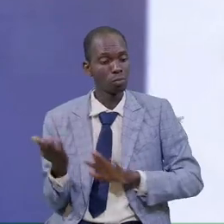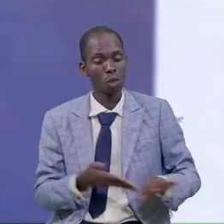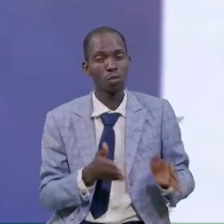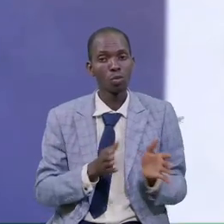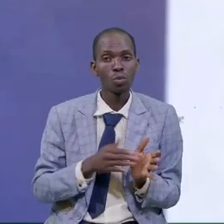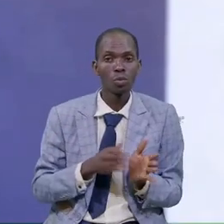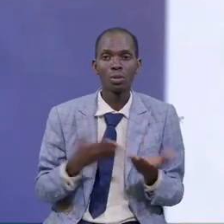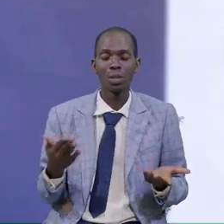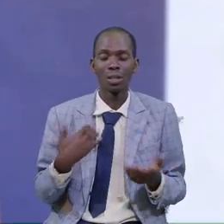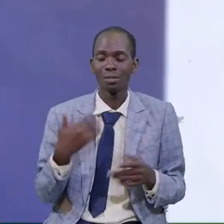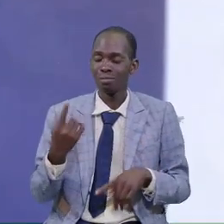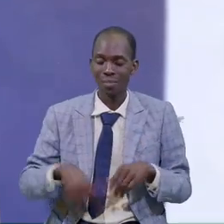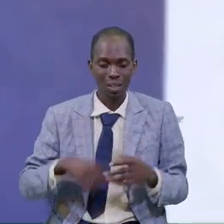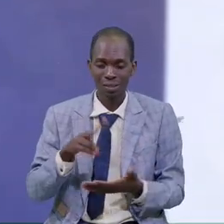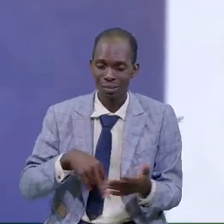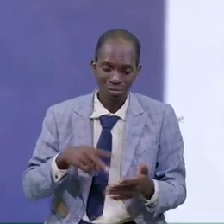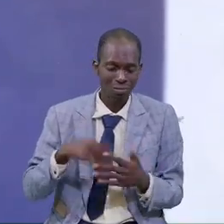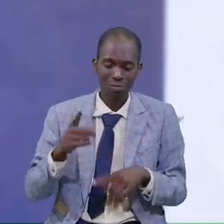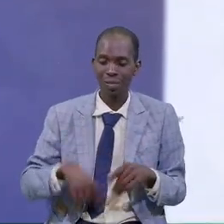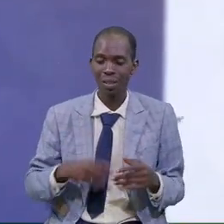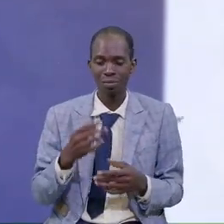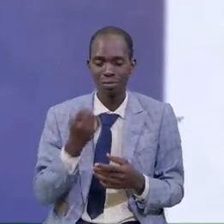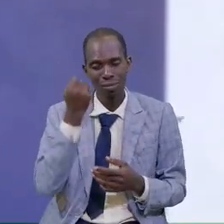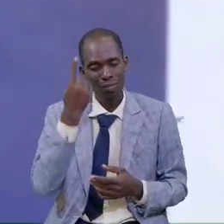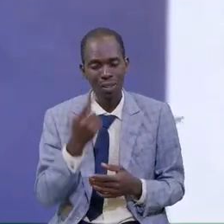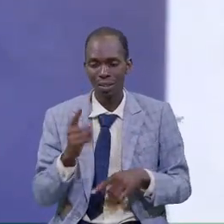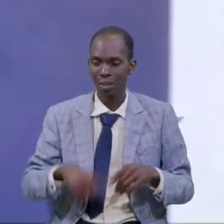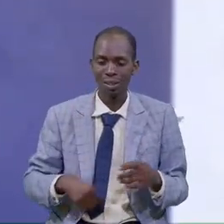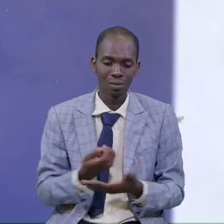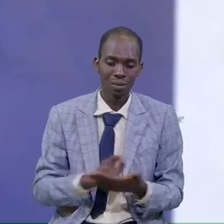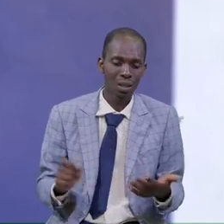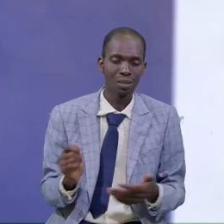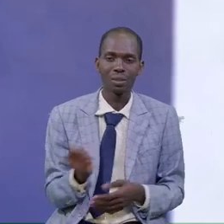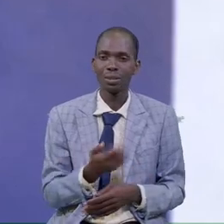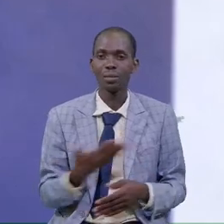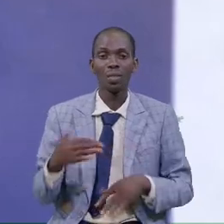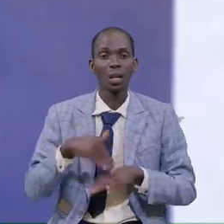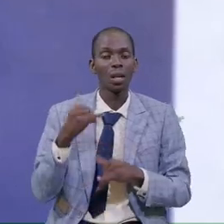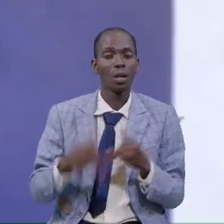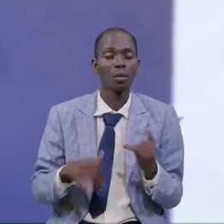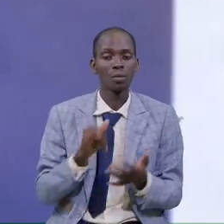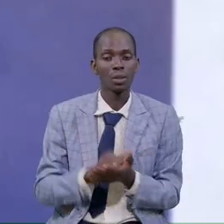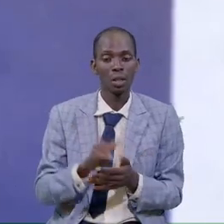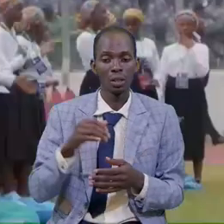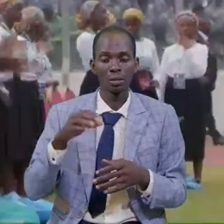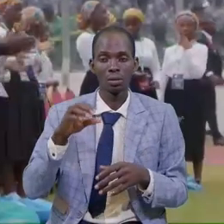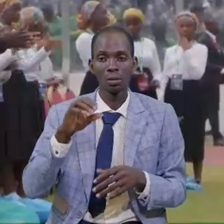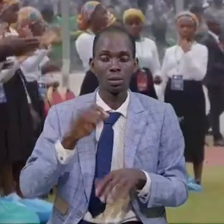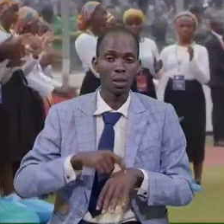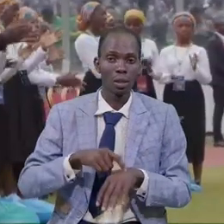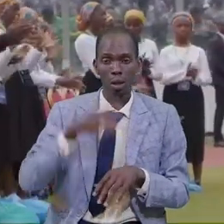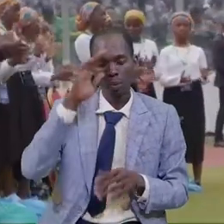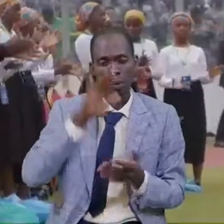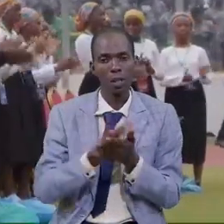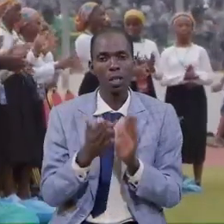marchait plus, ne comprenait rien. Et à la fin du premier semestre, Il était le troisième de